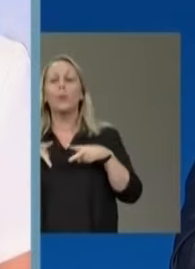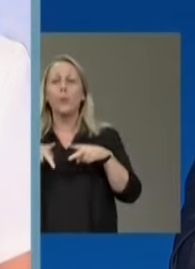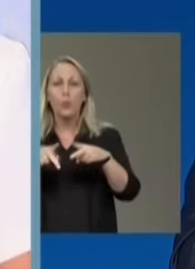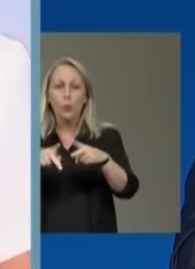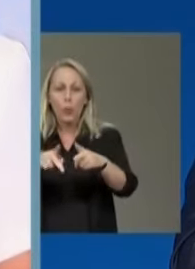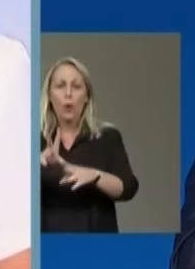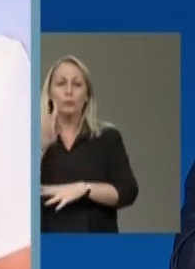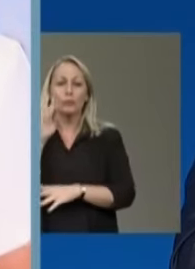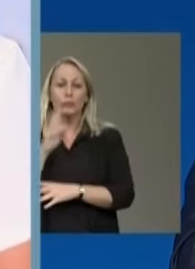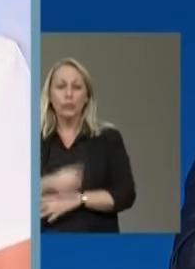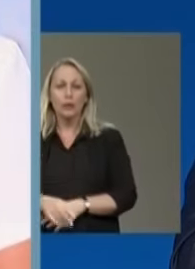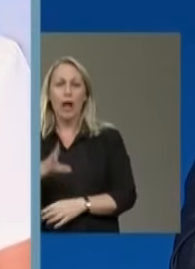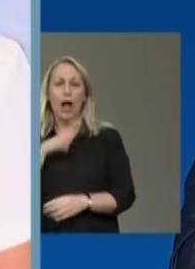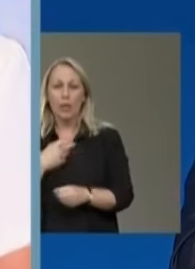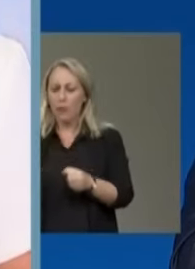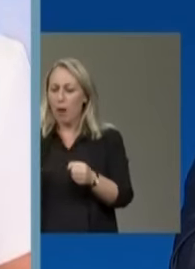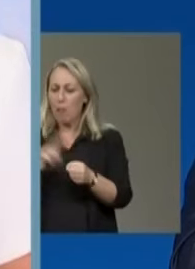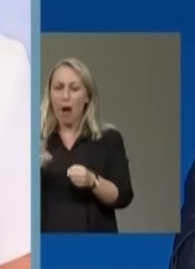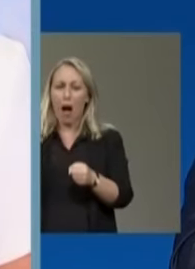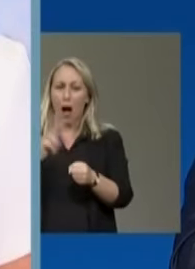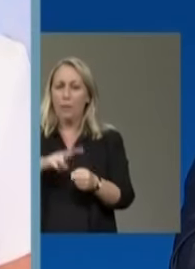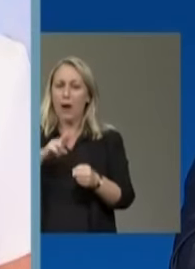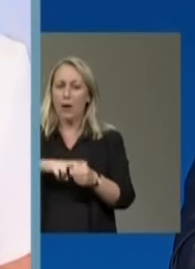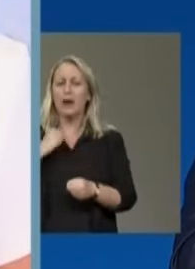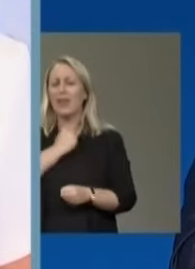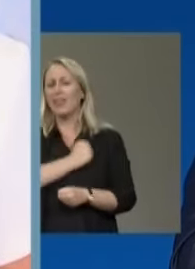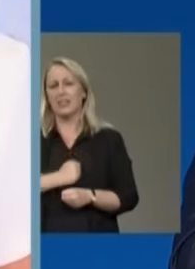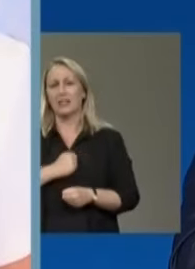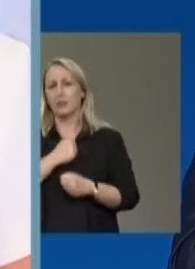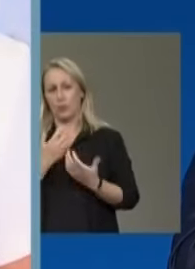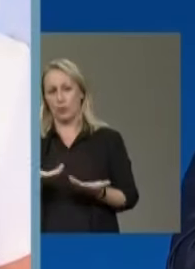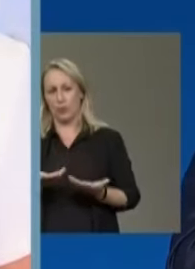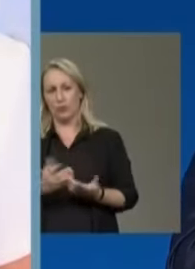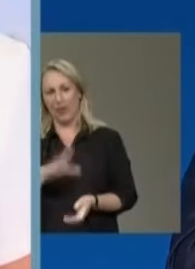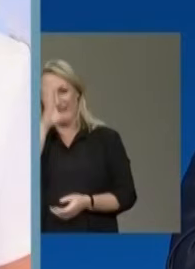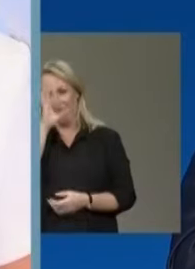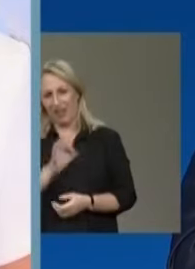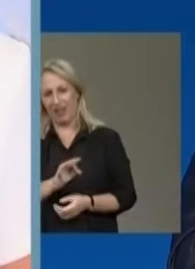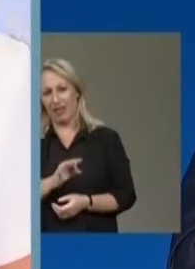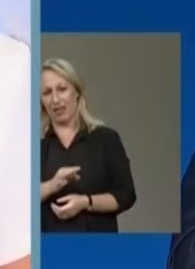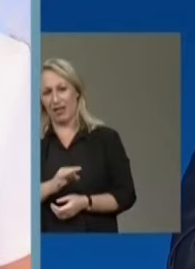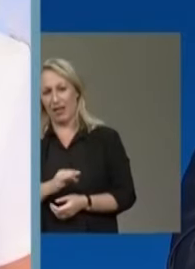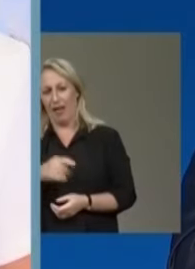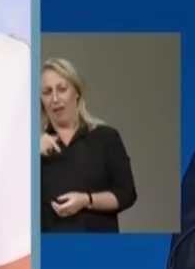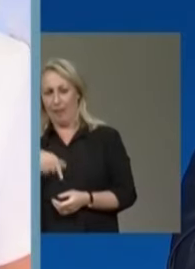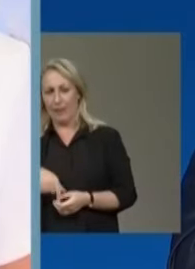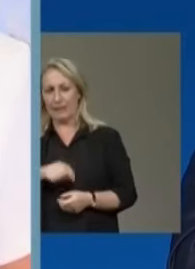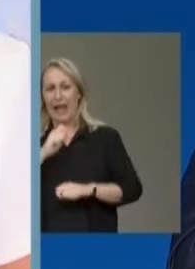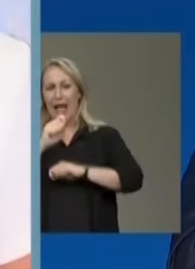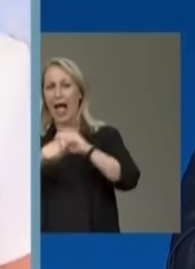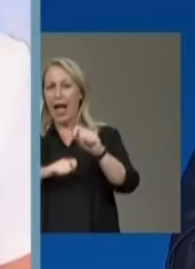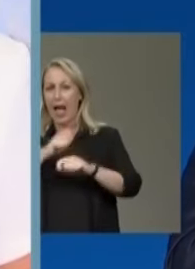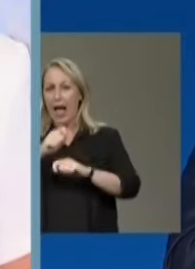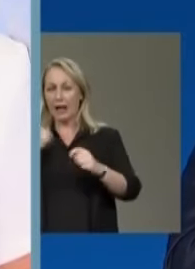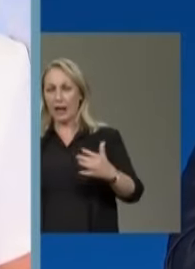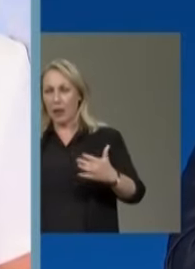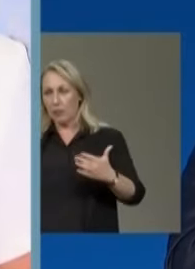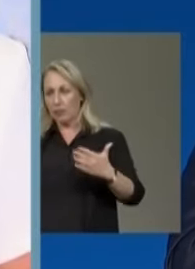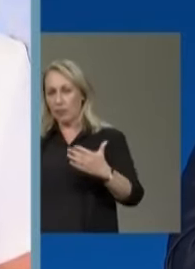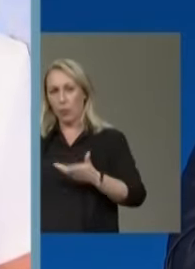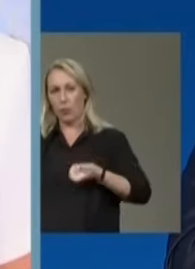θετικός να διεκδικήσει και μια τρίτη θητεία, χωρίς να αλλάξει ο εκλογικός νόμος, όπως